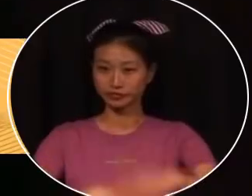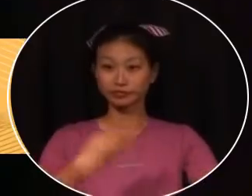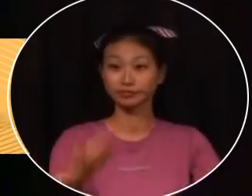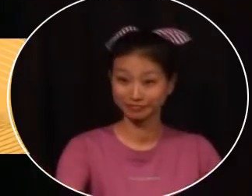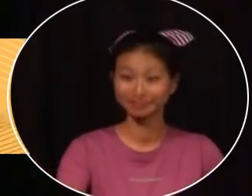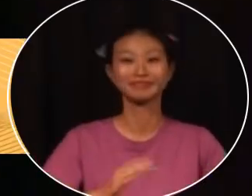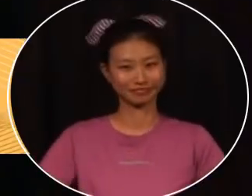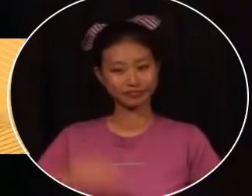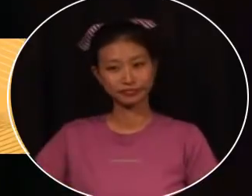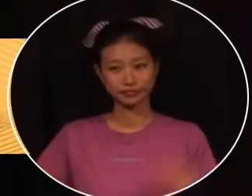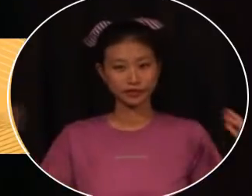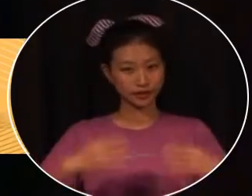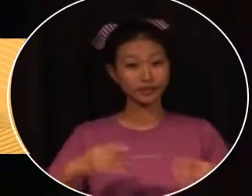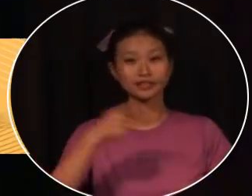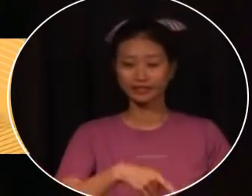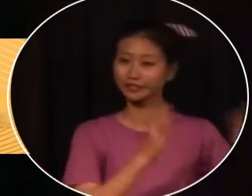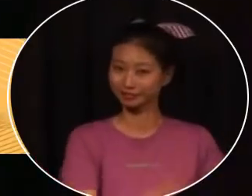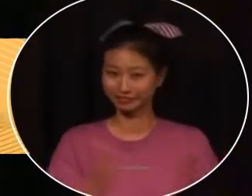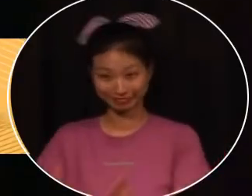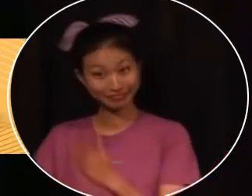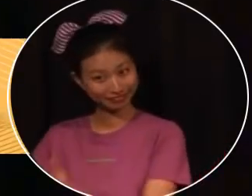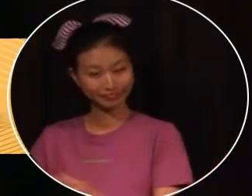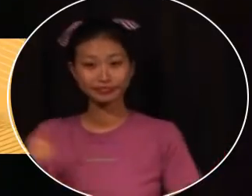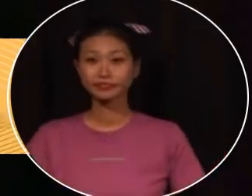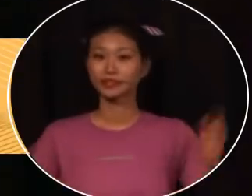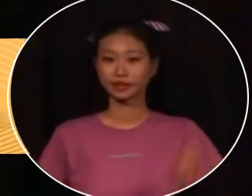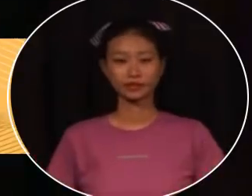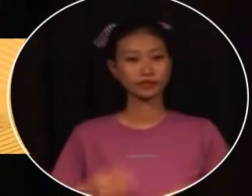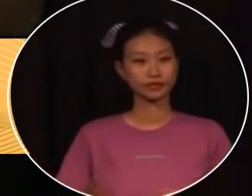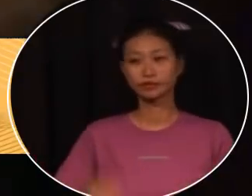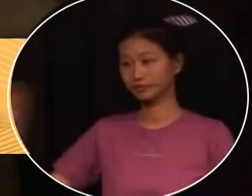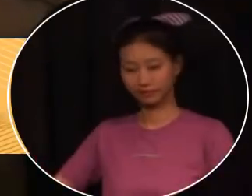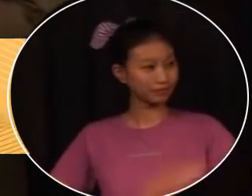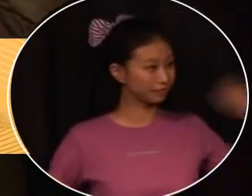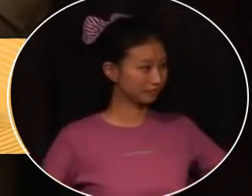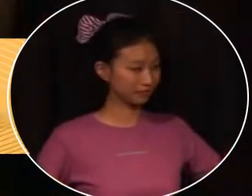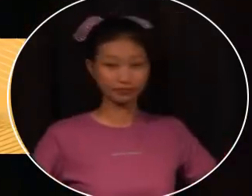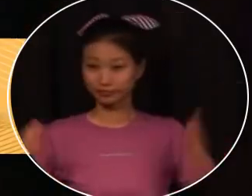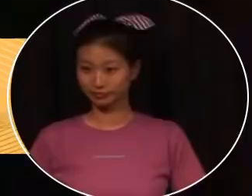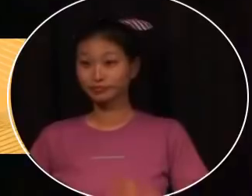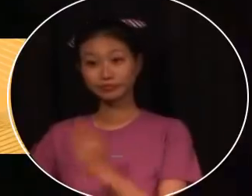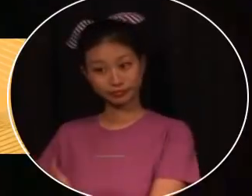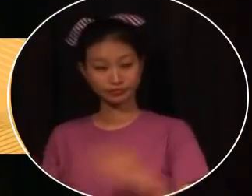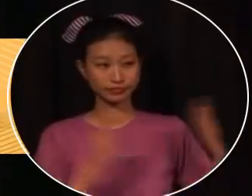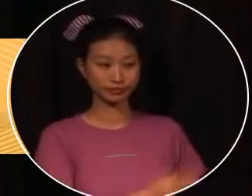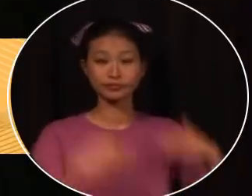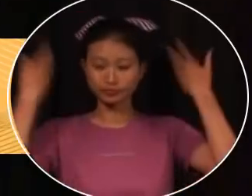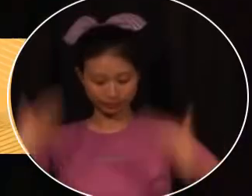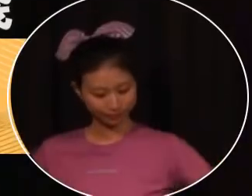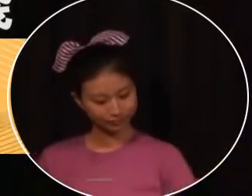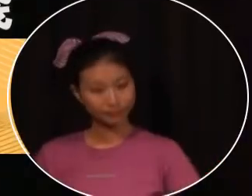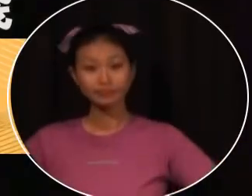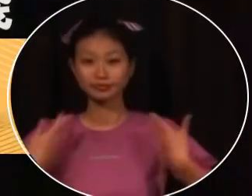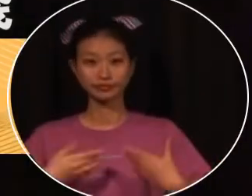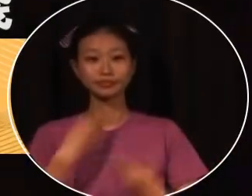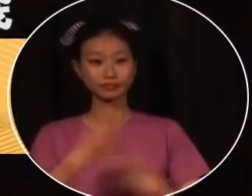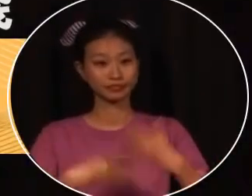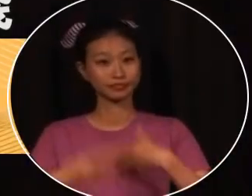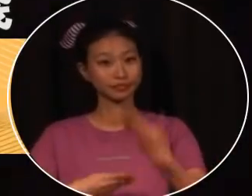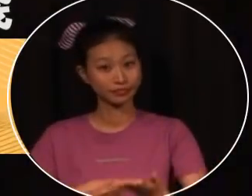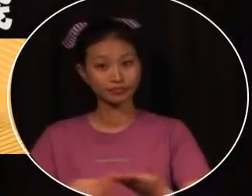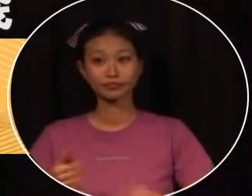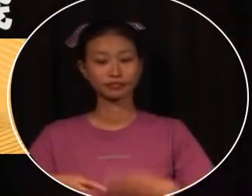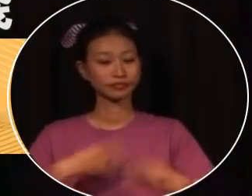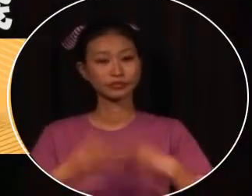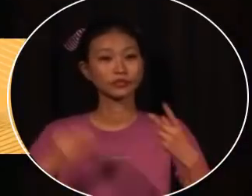巴菲特的洗碗。 是，这是一个非常深刻的话。今天你洗碗，当你问我说，到底要怎么样